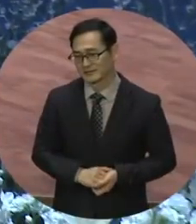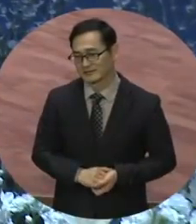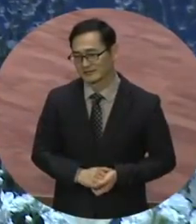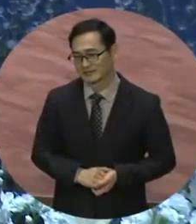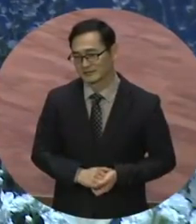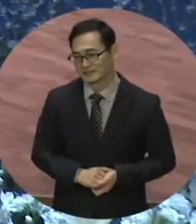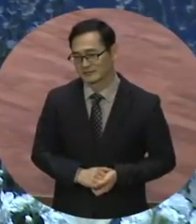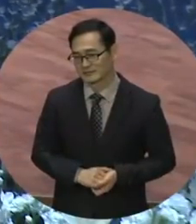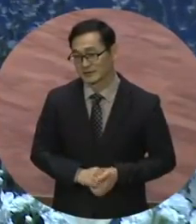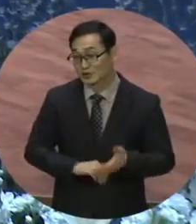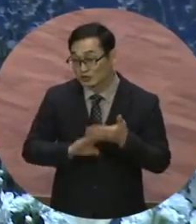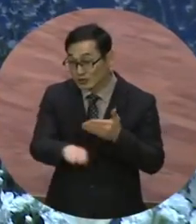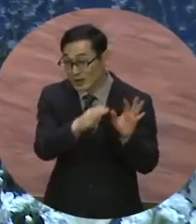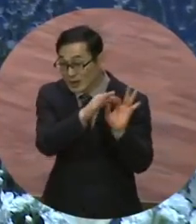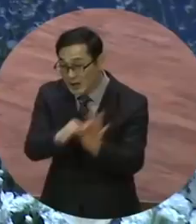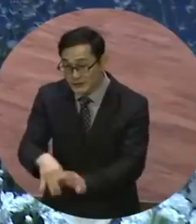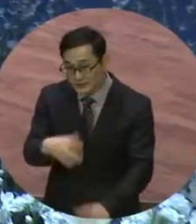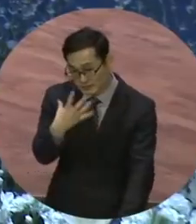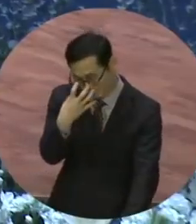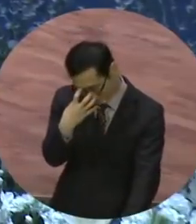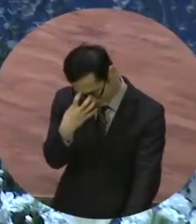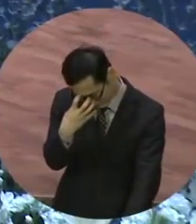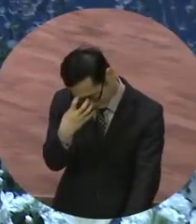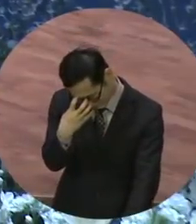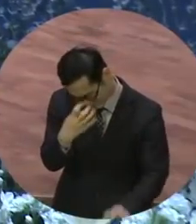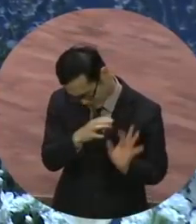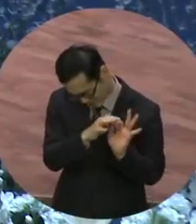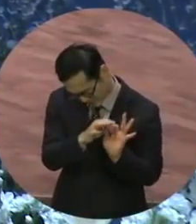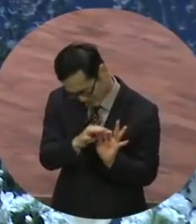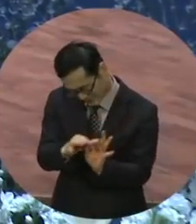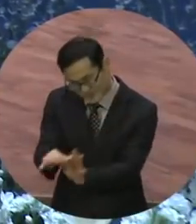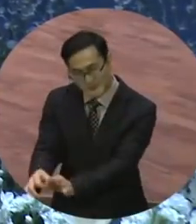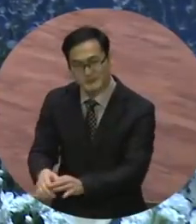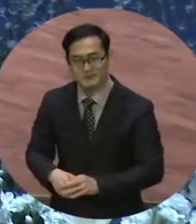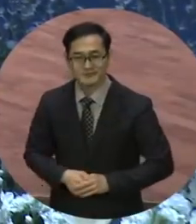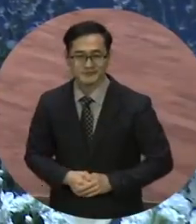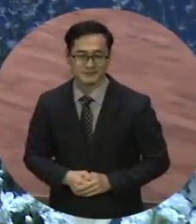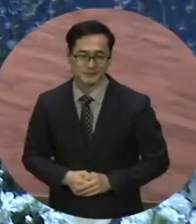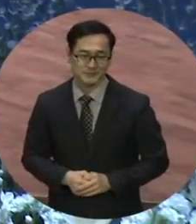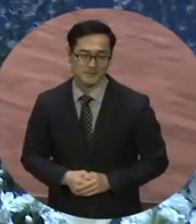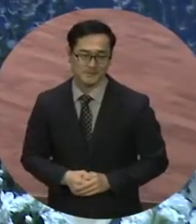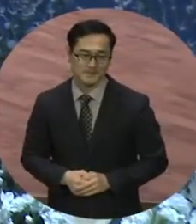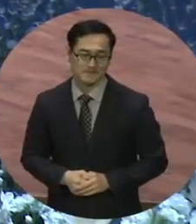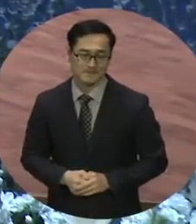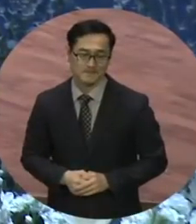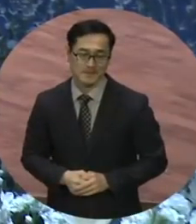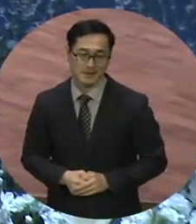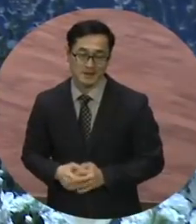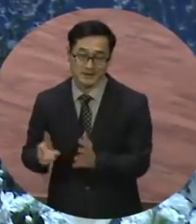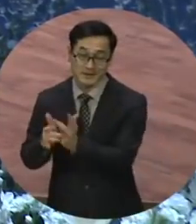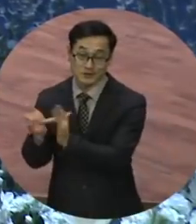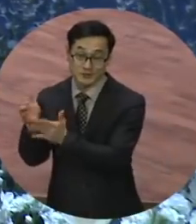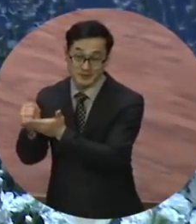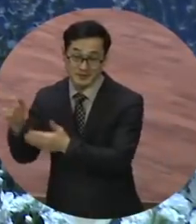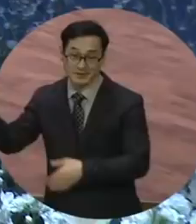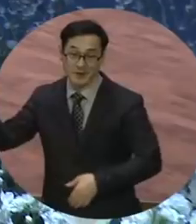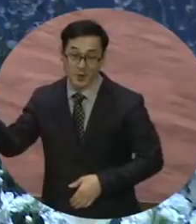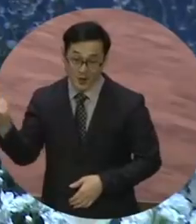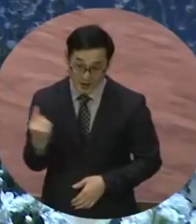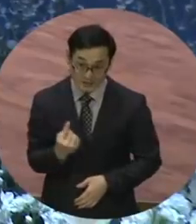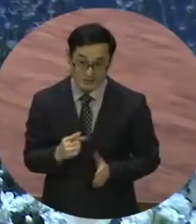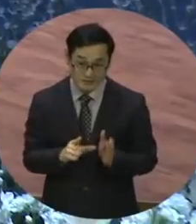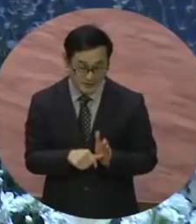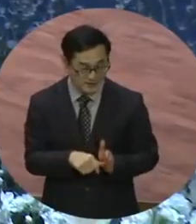우울증이 있었어요. 심각한 우울증. 여기에 빠져 있었어요. 예수님께서는 이런 베드로에게